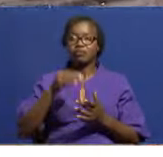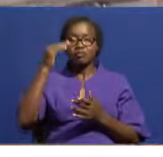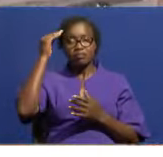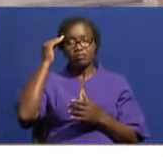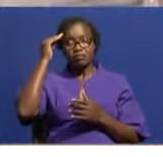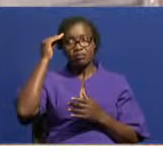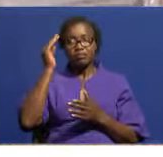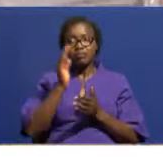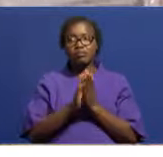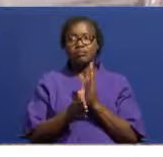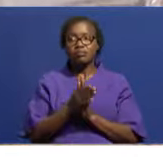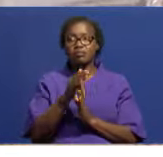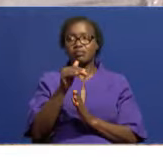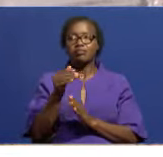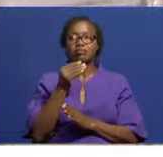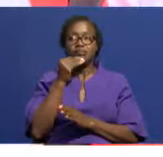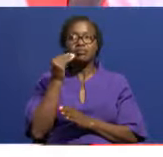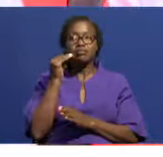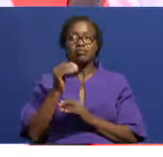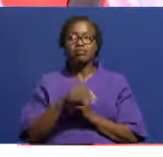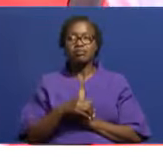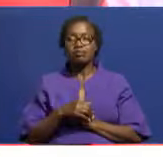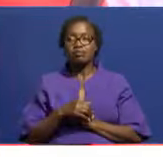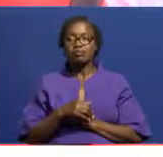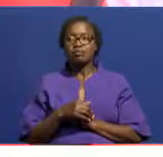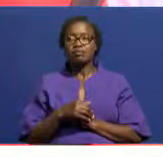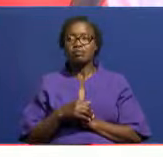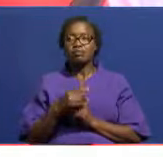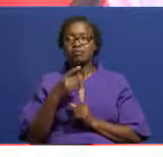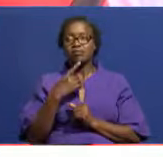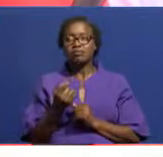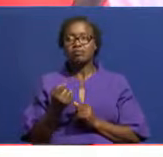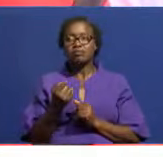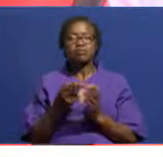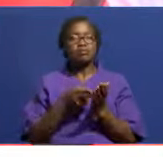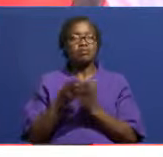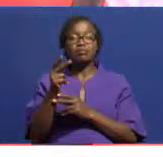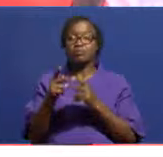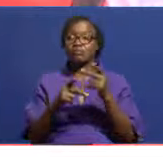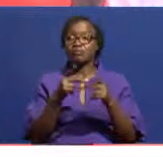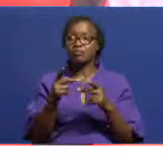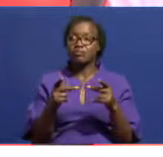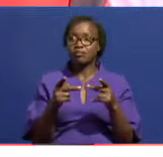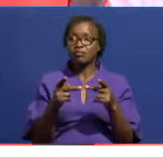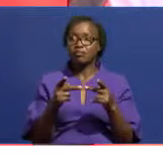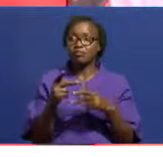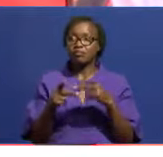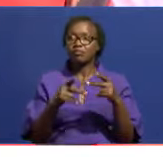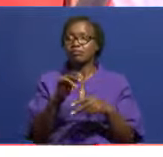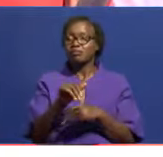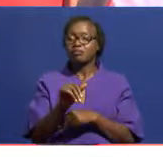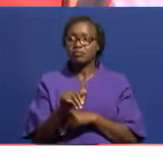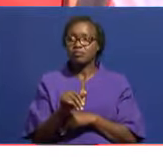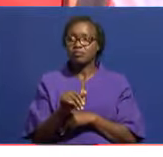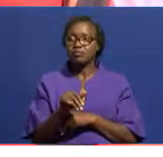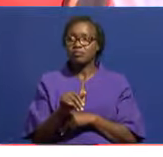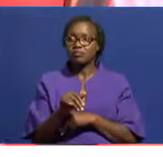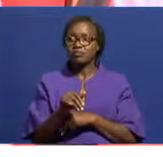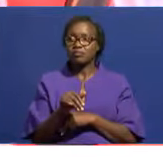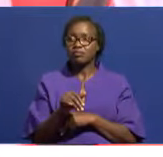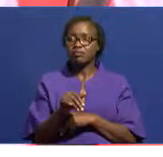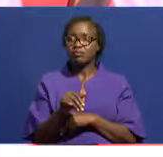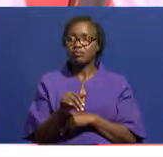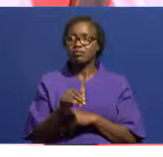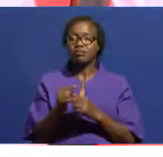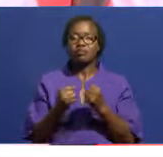Madhare, bila kupewa makazi mbadala. And therefore we are calling on a transparent process. Processes that is can stand